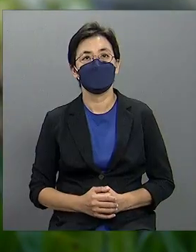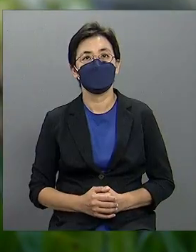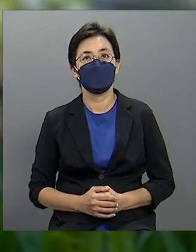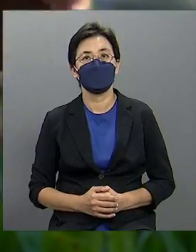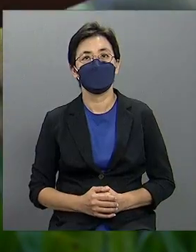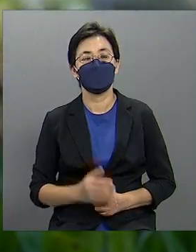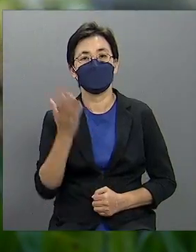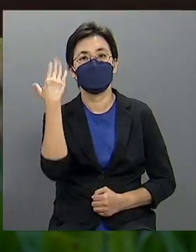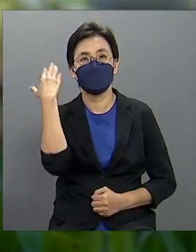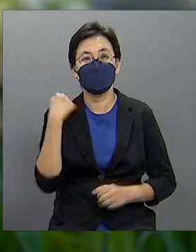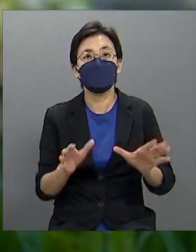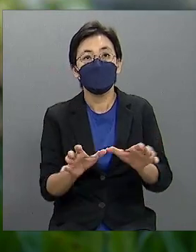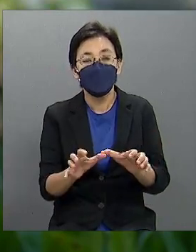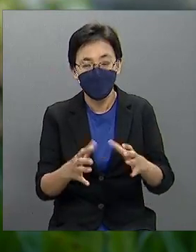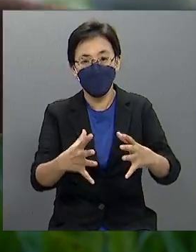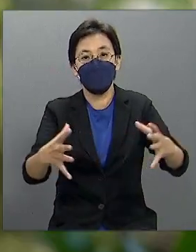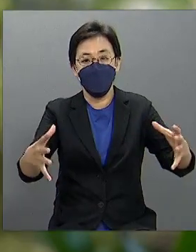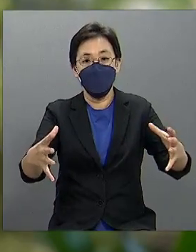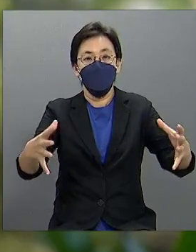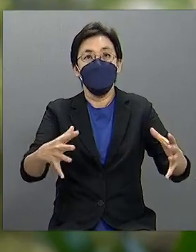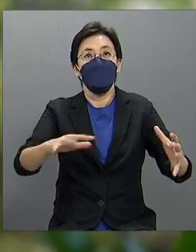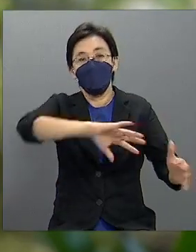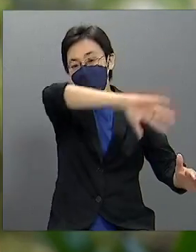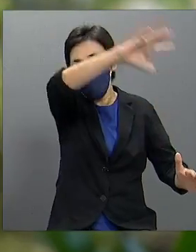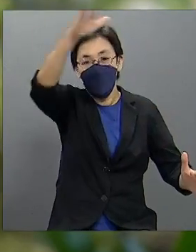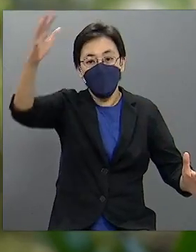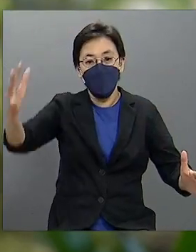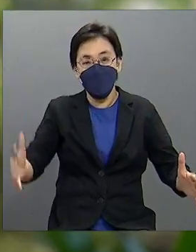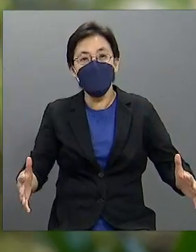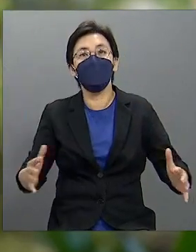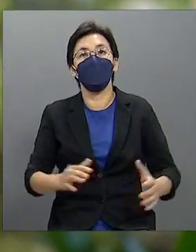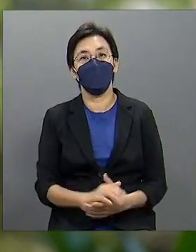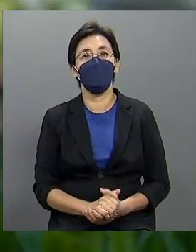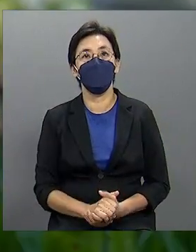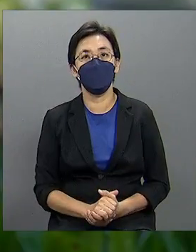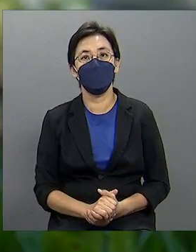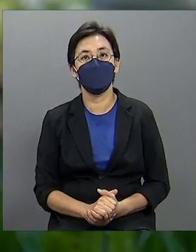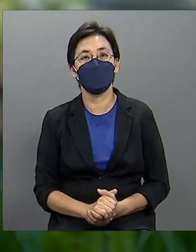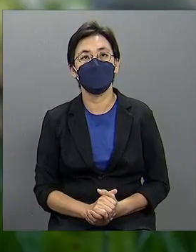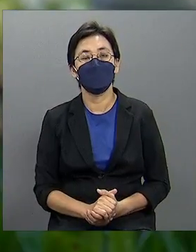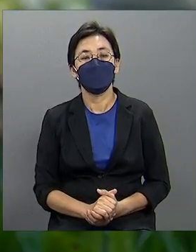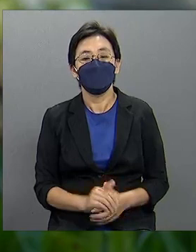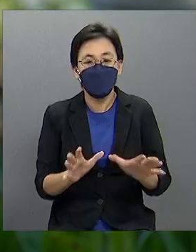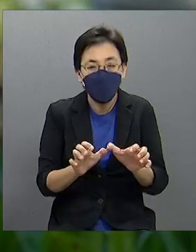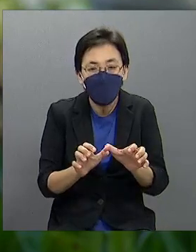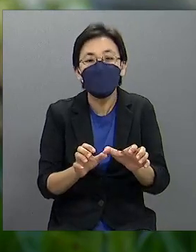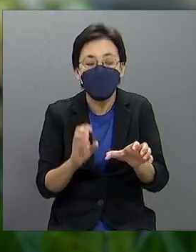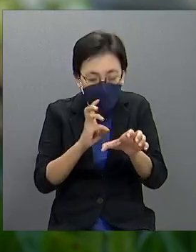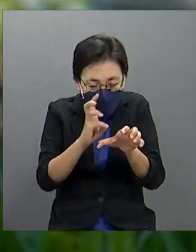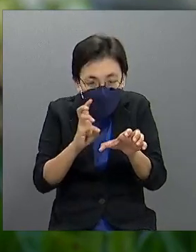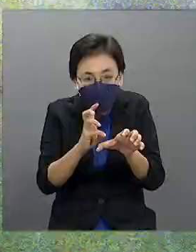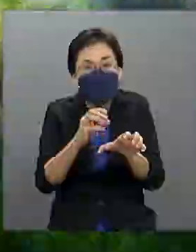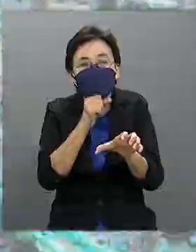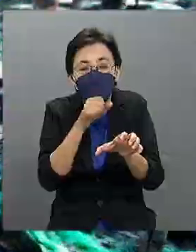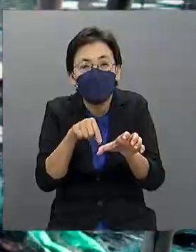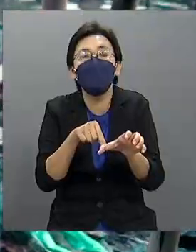เป็เข่งๆ เป็นกองๆ อย่นี้เลยตัวใหญ่ๆ ไข่ๆ แ่นๆเดี๋วเี้ยใครได้ 10 โก็